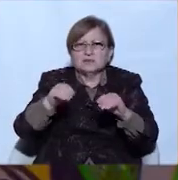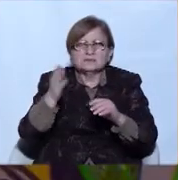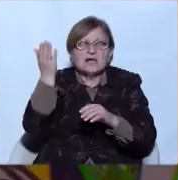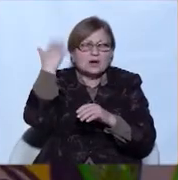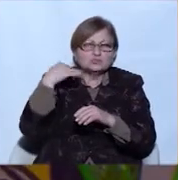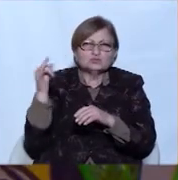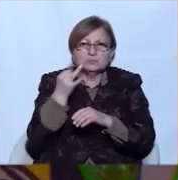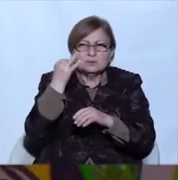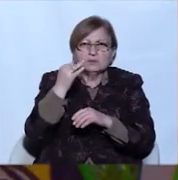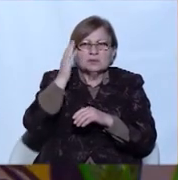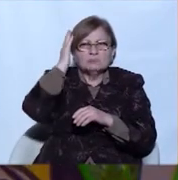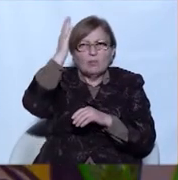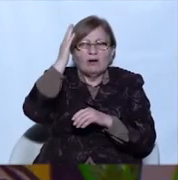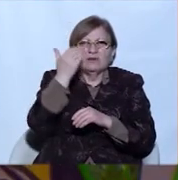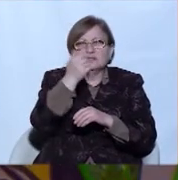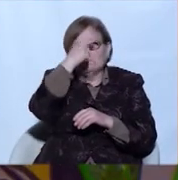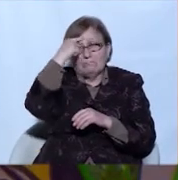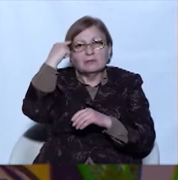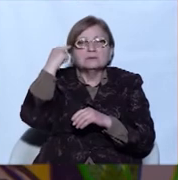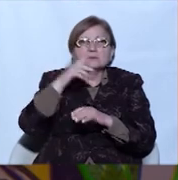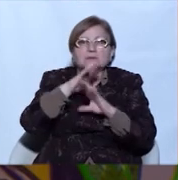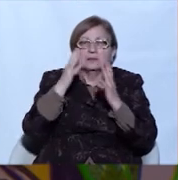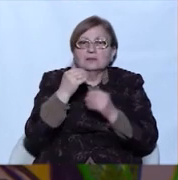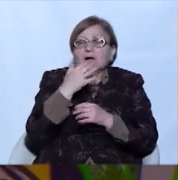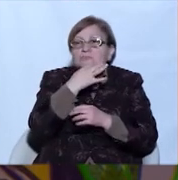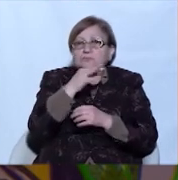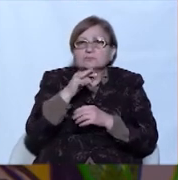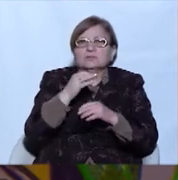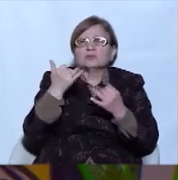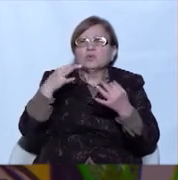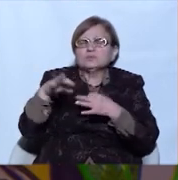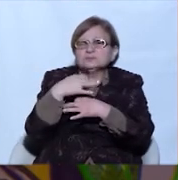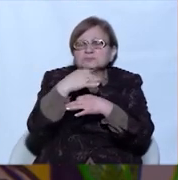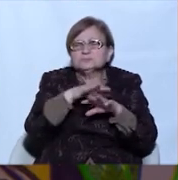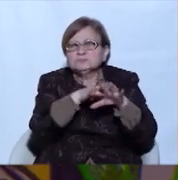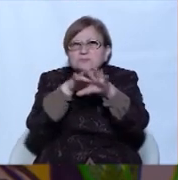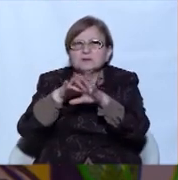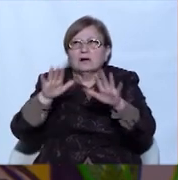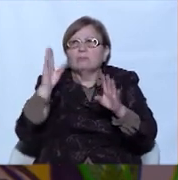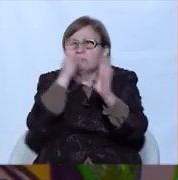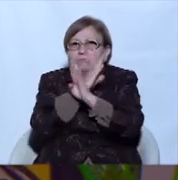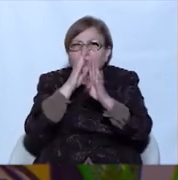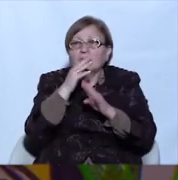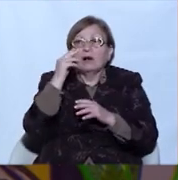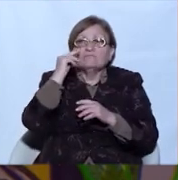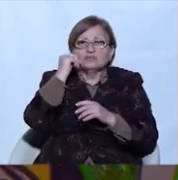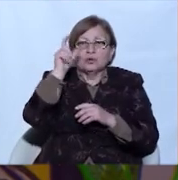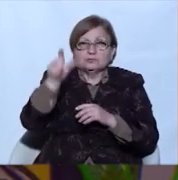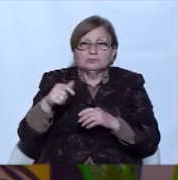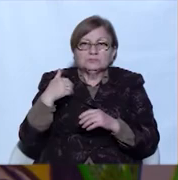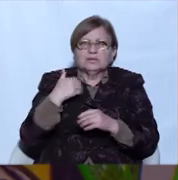ისტორიით, მომავალის სვებედით, მშვენიერი ენით, ნაქარგი ფარჩა ხავერდით, ვაშკაცურის